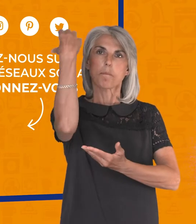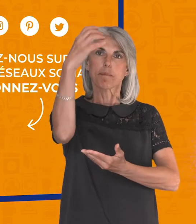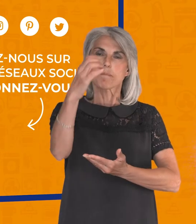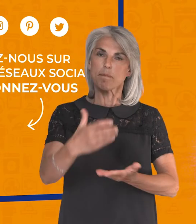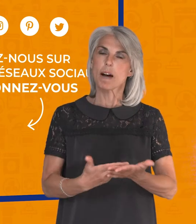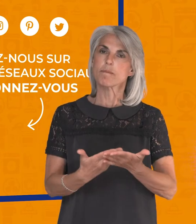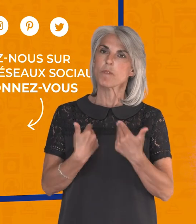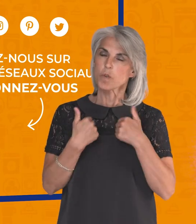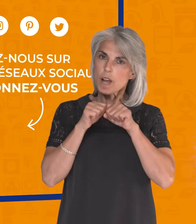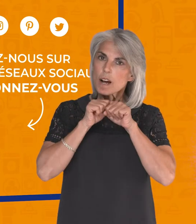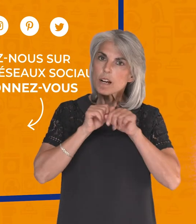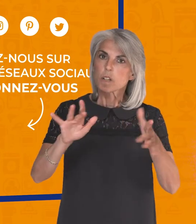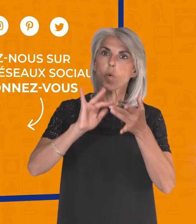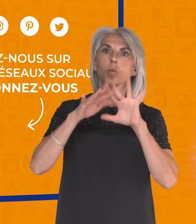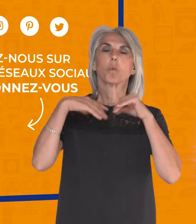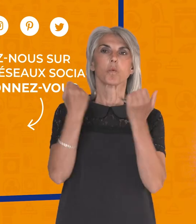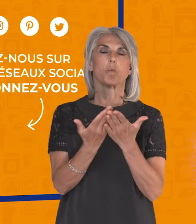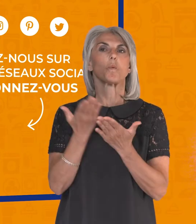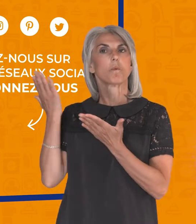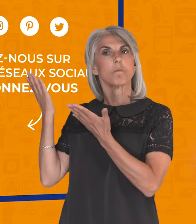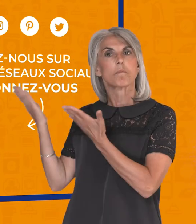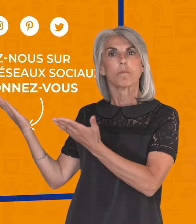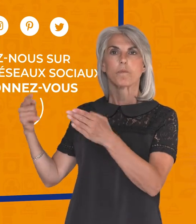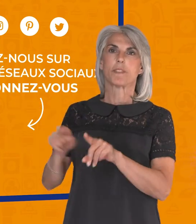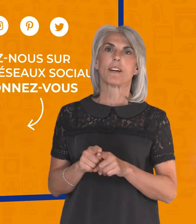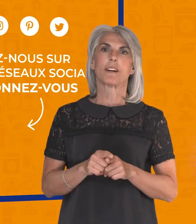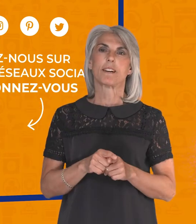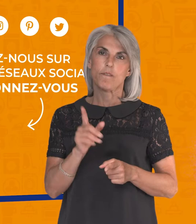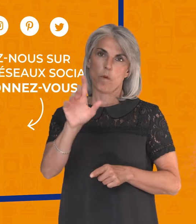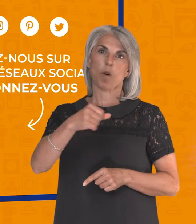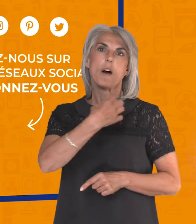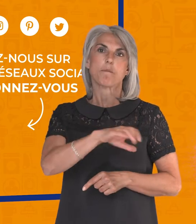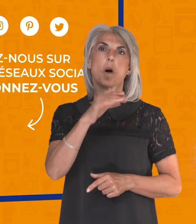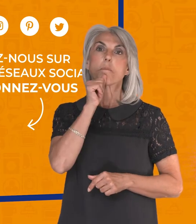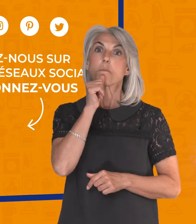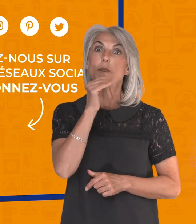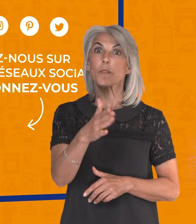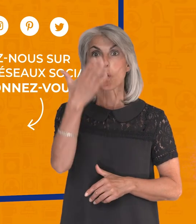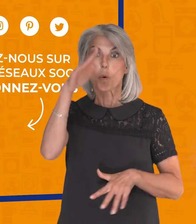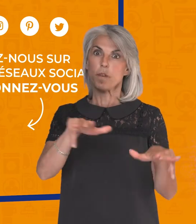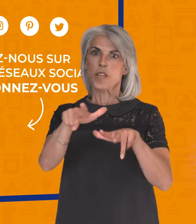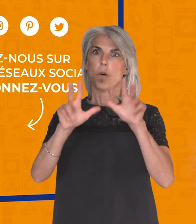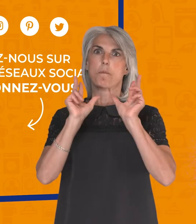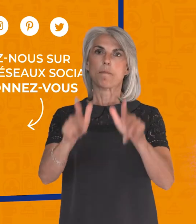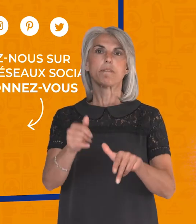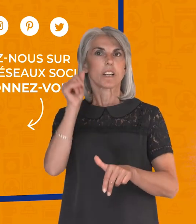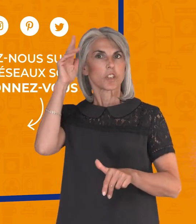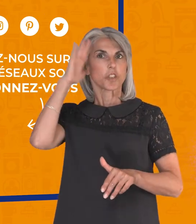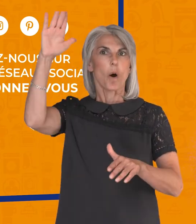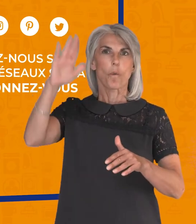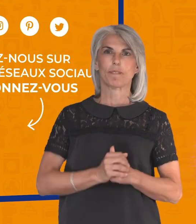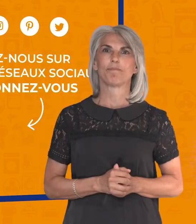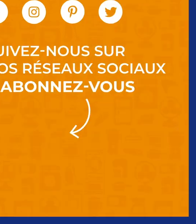nous avons nos réseaux sociaux facebook instagram peter s est également twitter abonnez vous et à très bientôt pour d'autres vidéos car